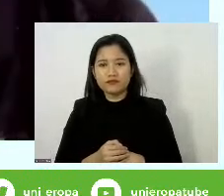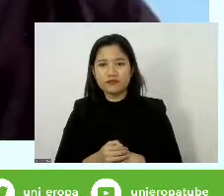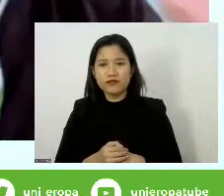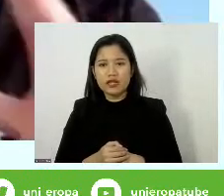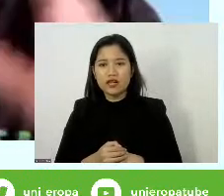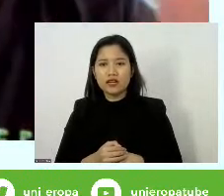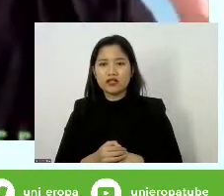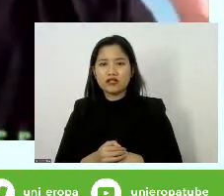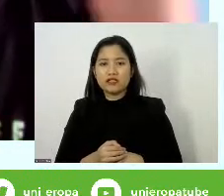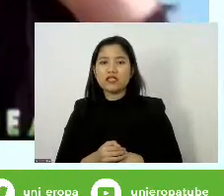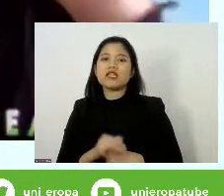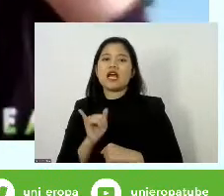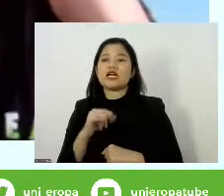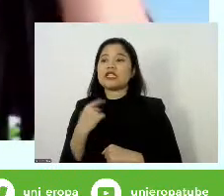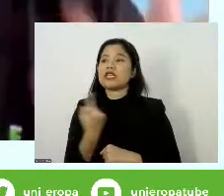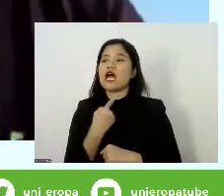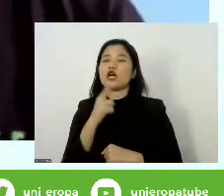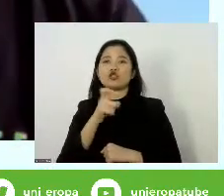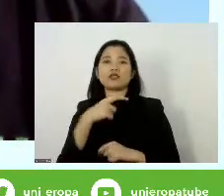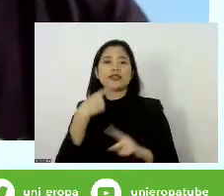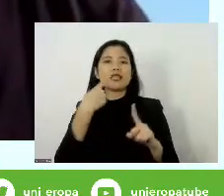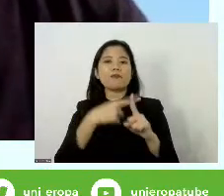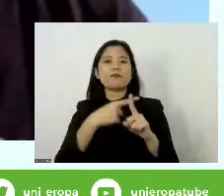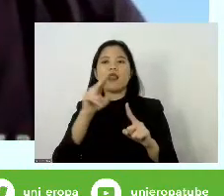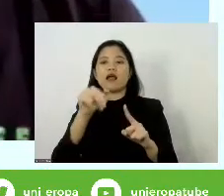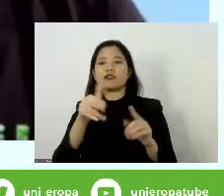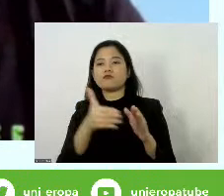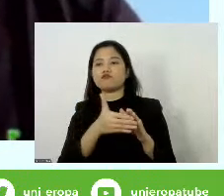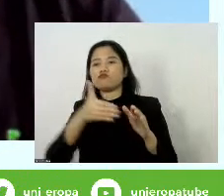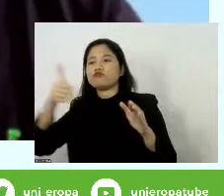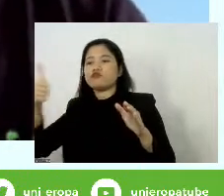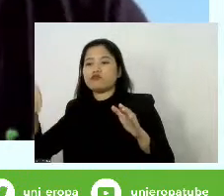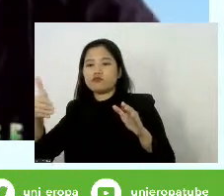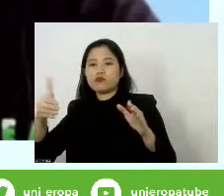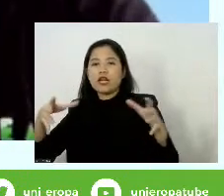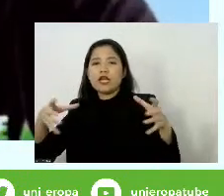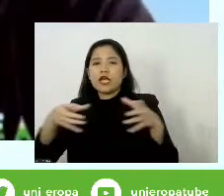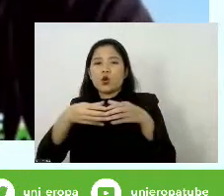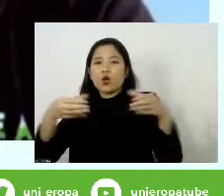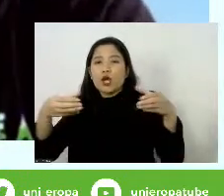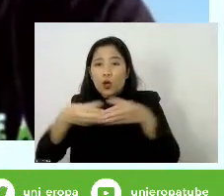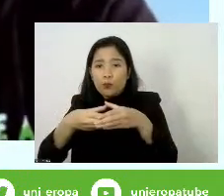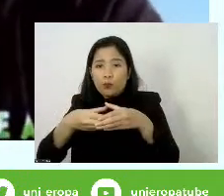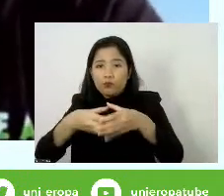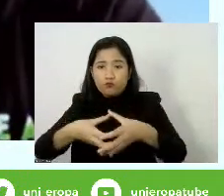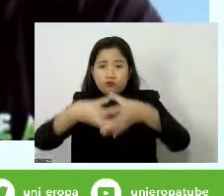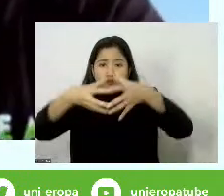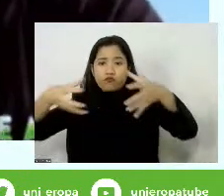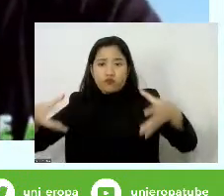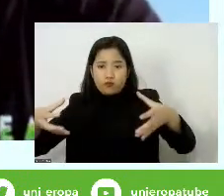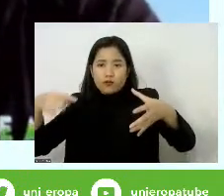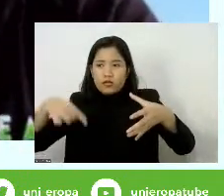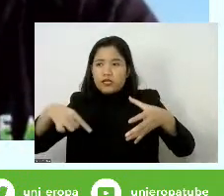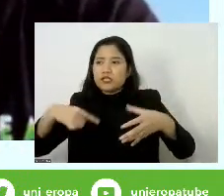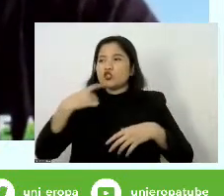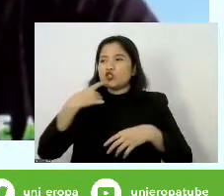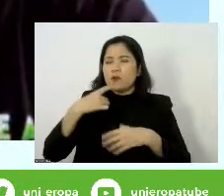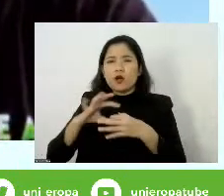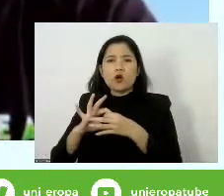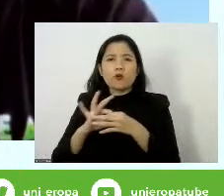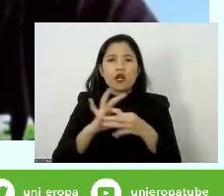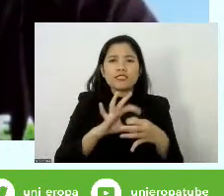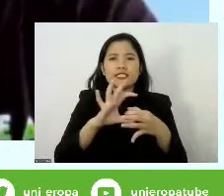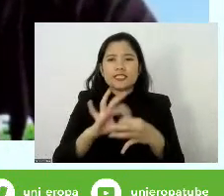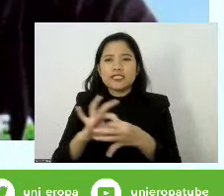maksudnya kita harus memperbesar lingkup kita nah Hai ini selalu mencoba untuk berkolaborasi dengan pihak-pihak